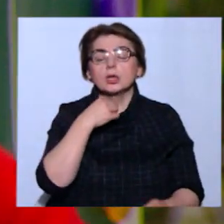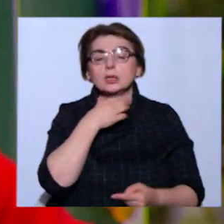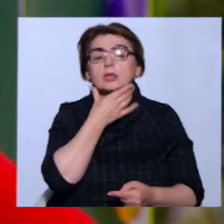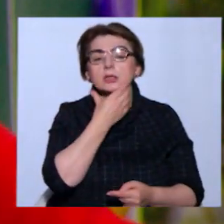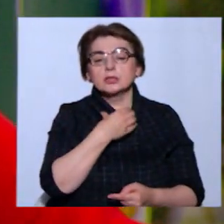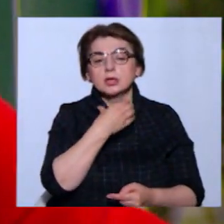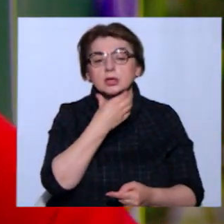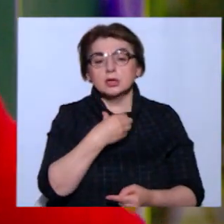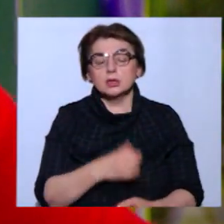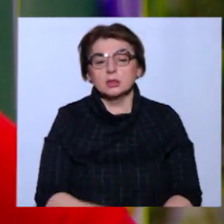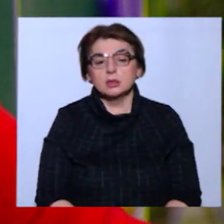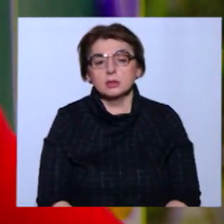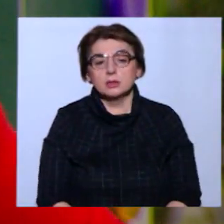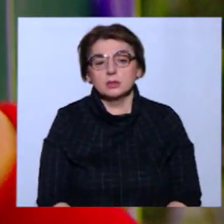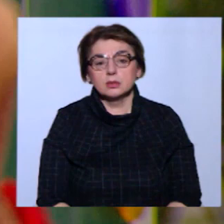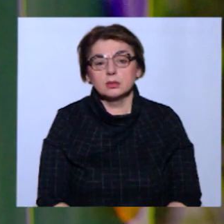გრძელი კისერი.